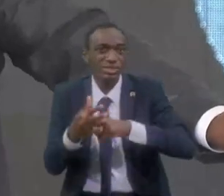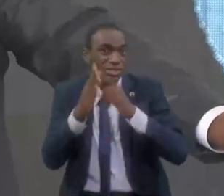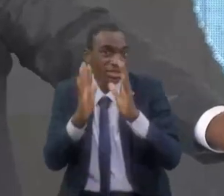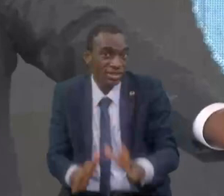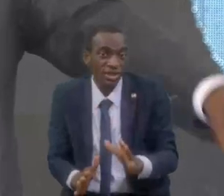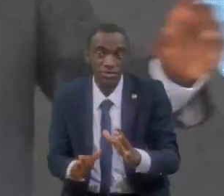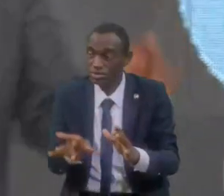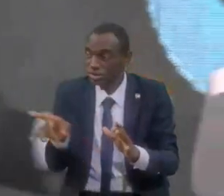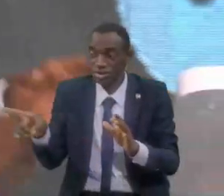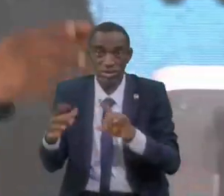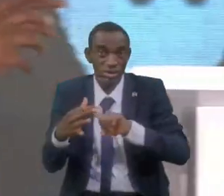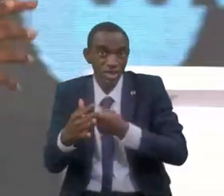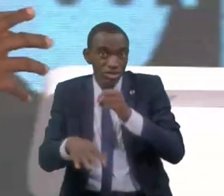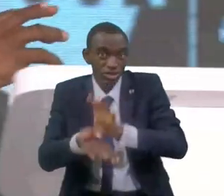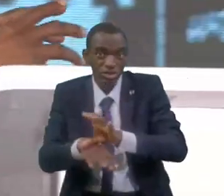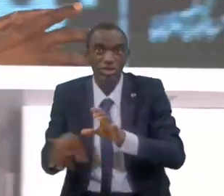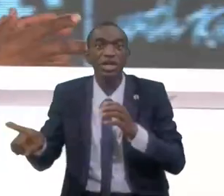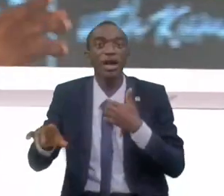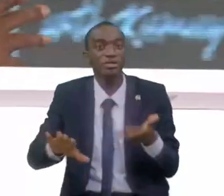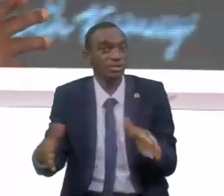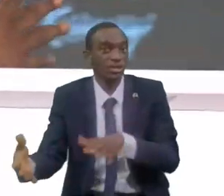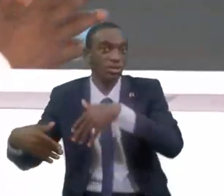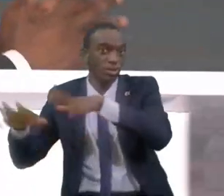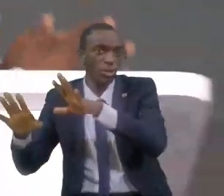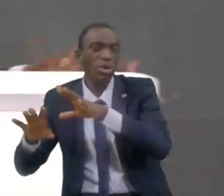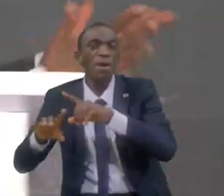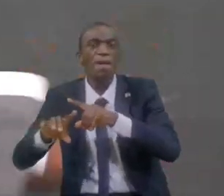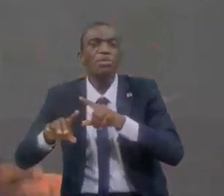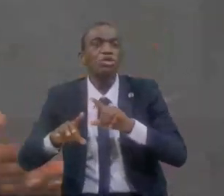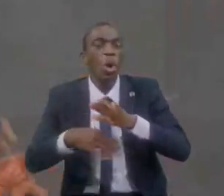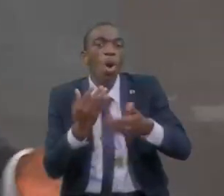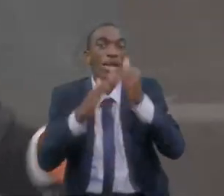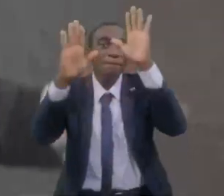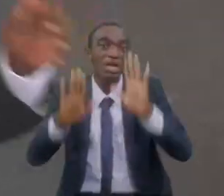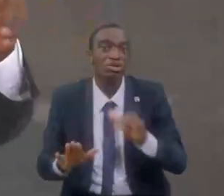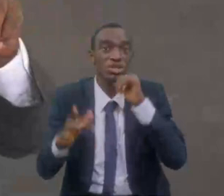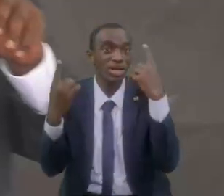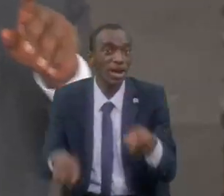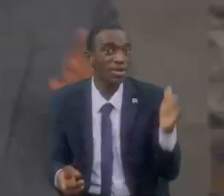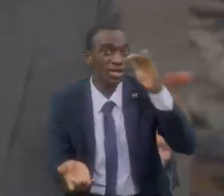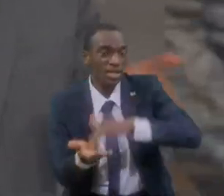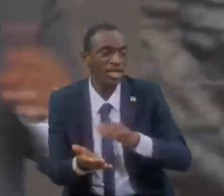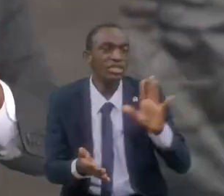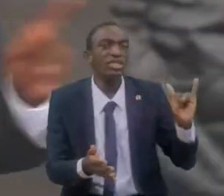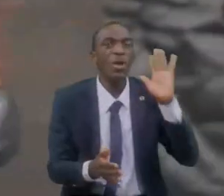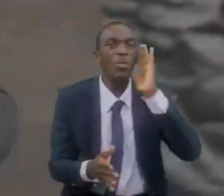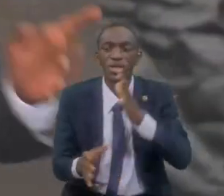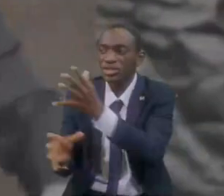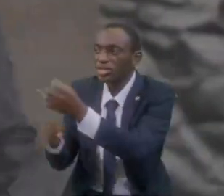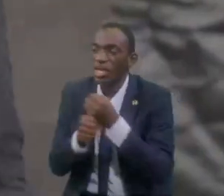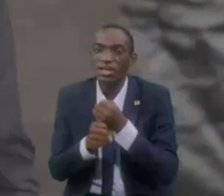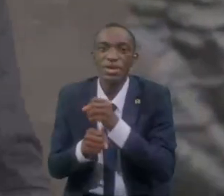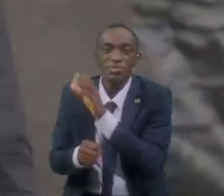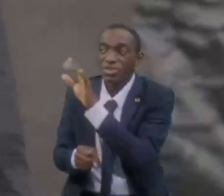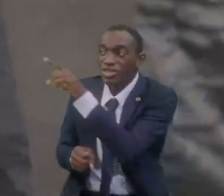se produisent plus. Mais ils prennent le serpent d'airain et ils ne